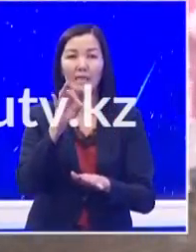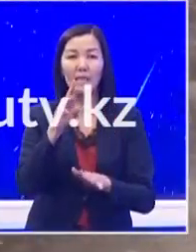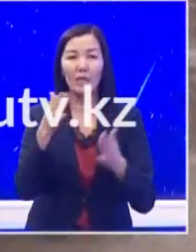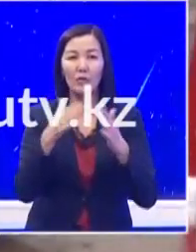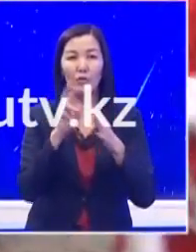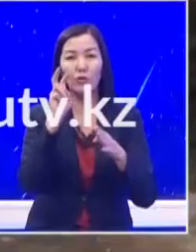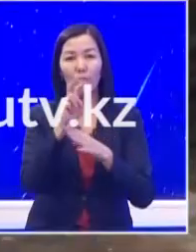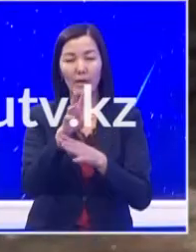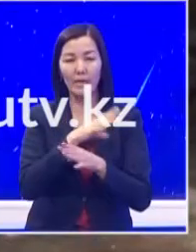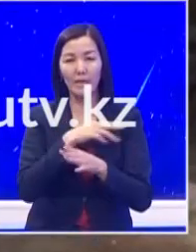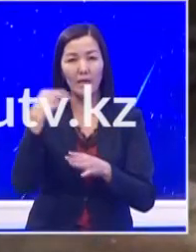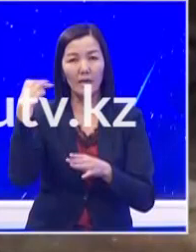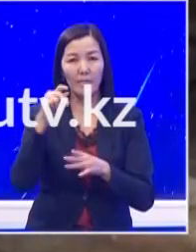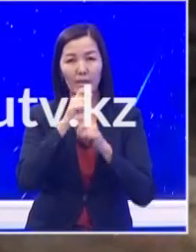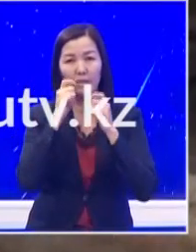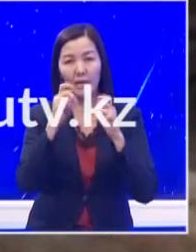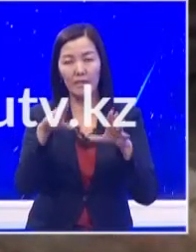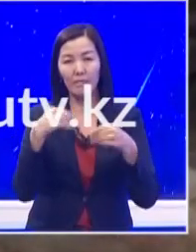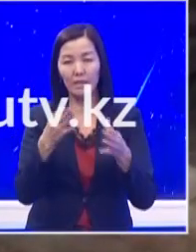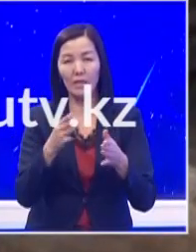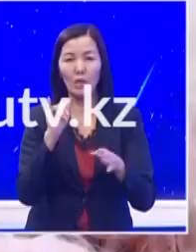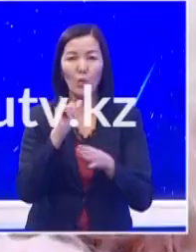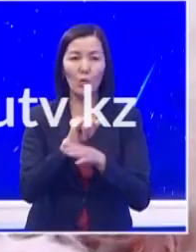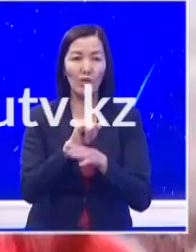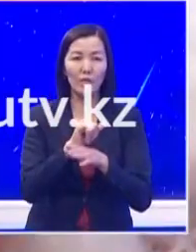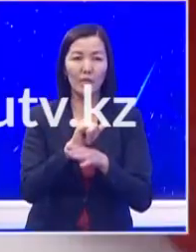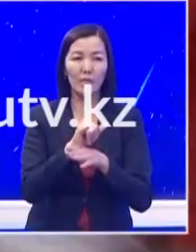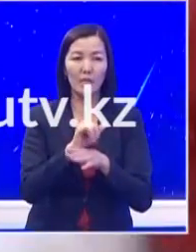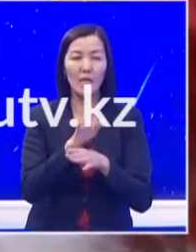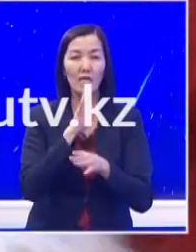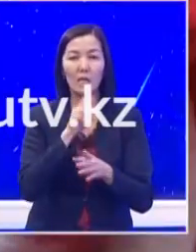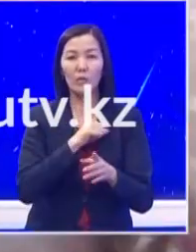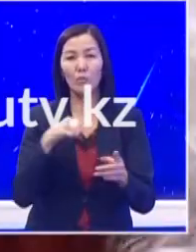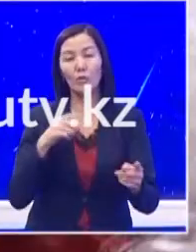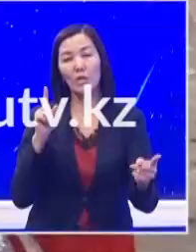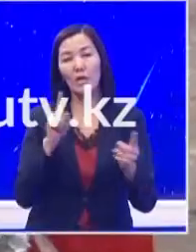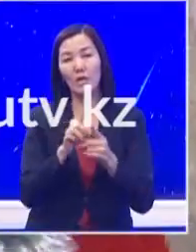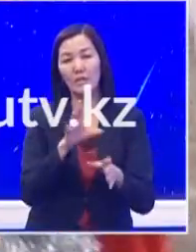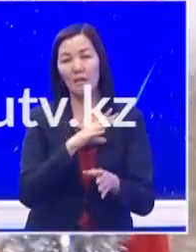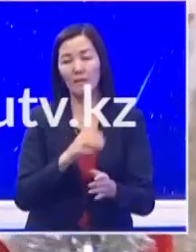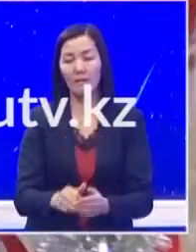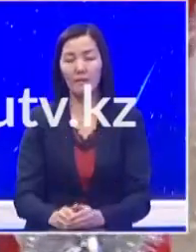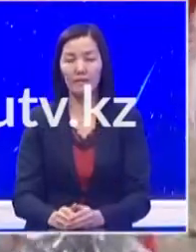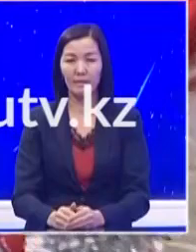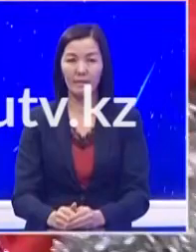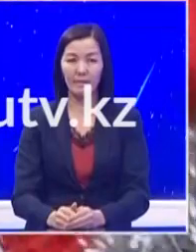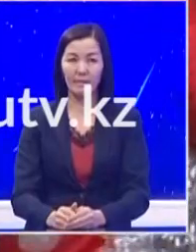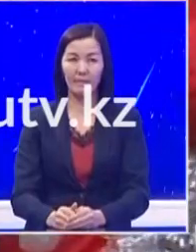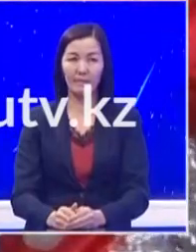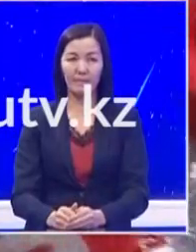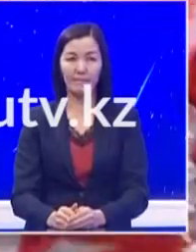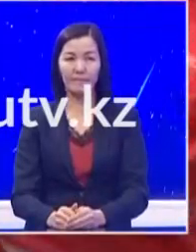тартты. Мемлекет басшысының тартуын арқалап келген қонақтарды өнерлерін өлең оқып қарсы алды. Ақ киімді